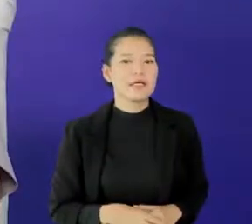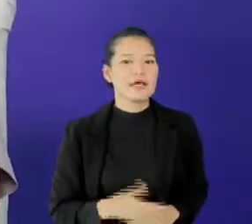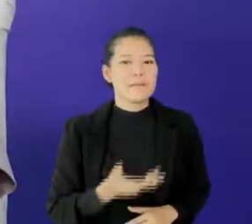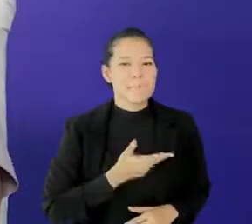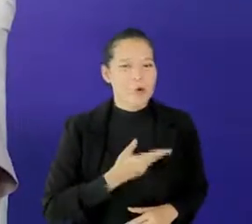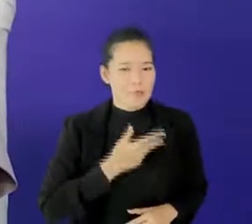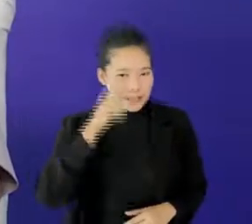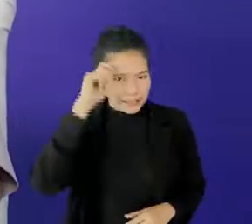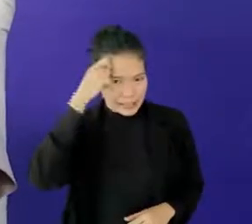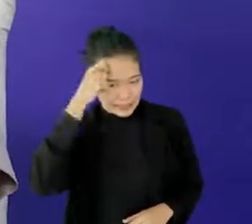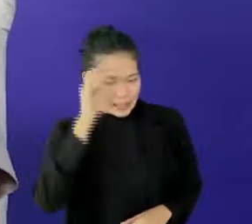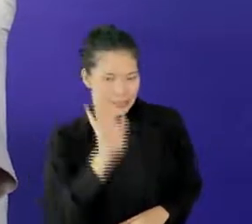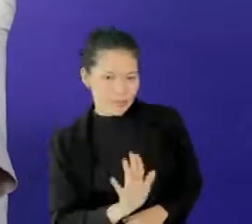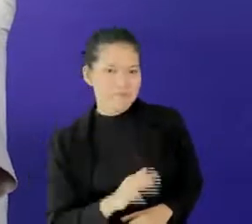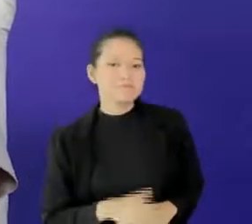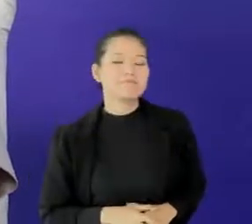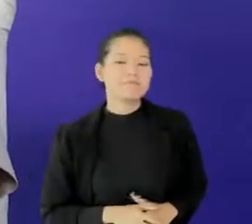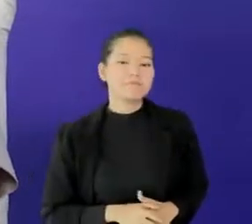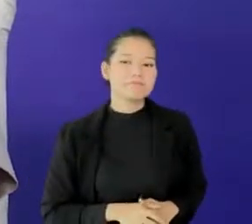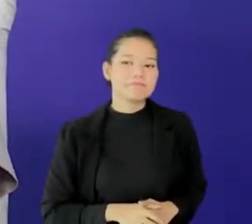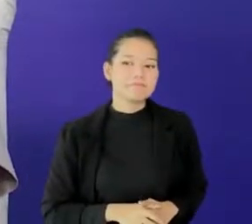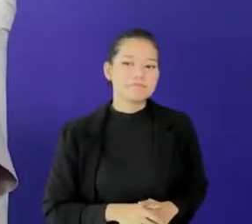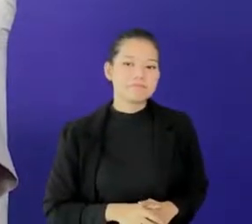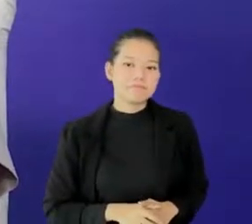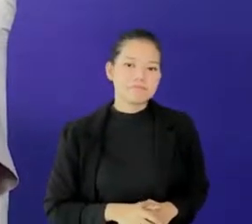hanya ingin mengingatkan bahwa